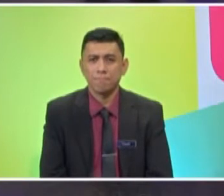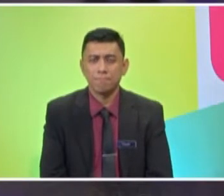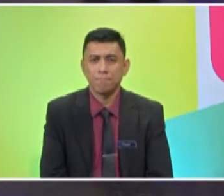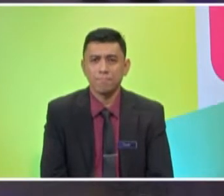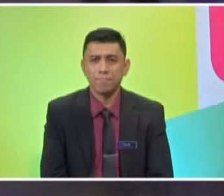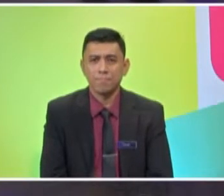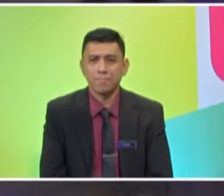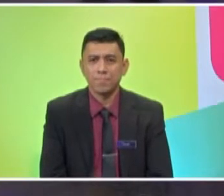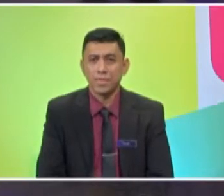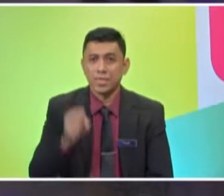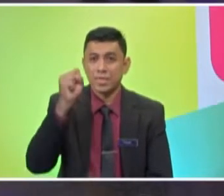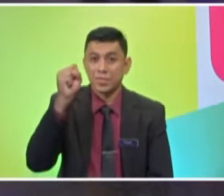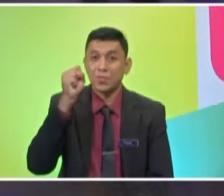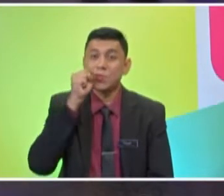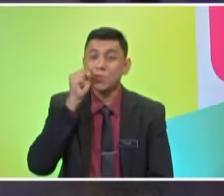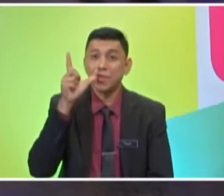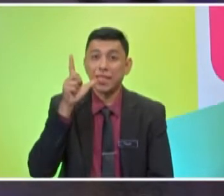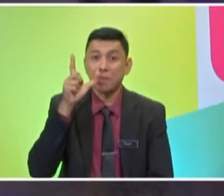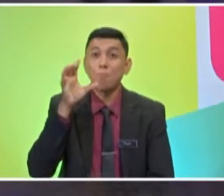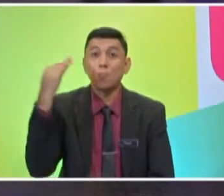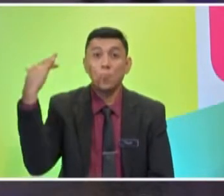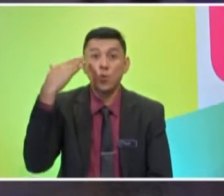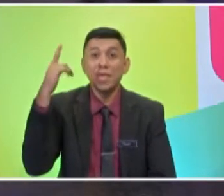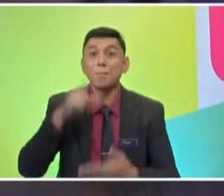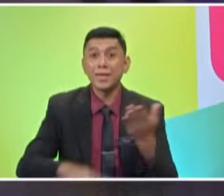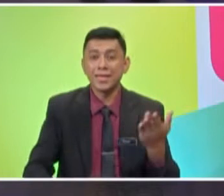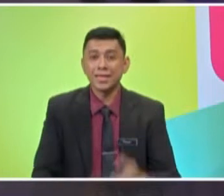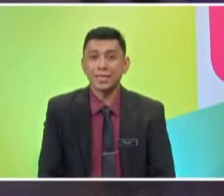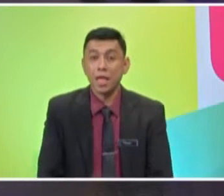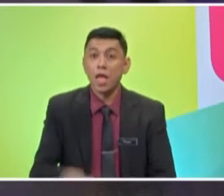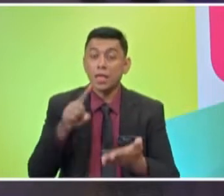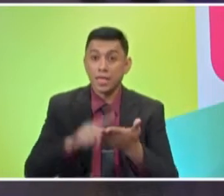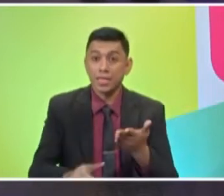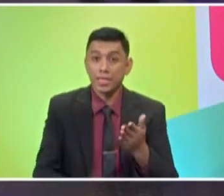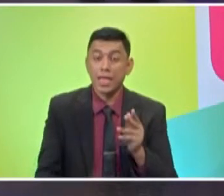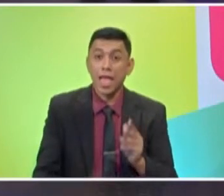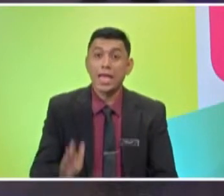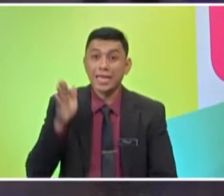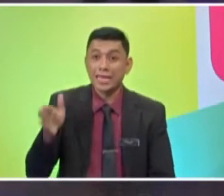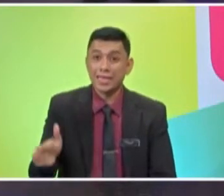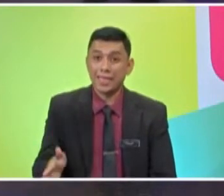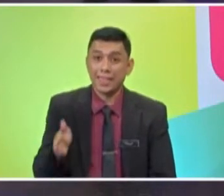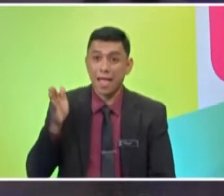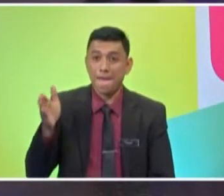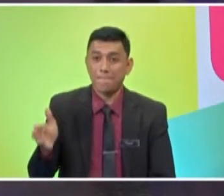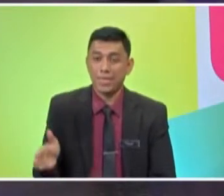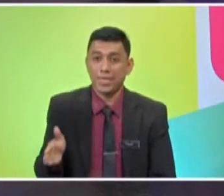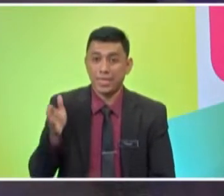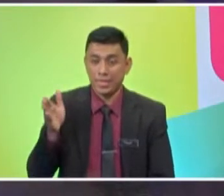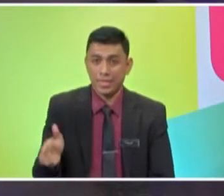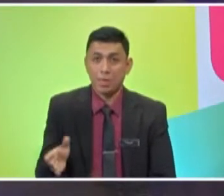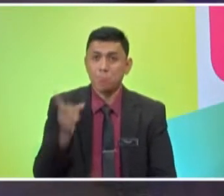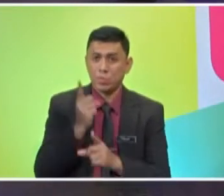Siuleng, siuleng. Bunyi apa siuleng? Jawab siuleng. Apa? Disebut kereta api, cikgu. Kereta api. Kereta api, betul